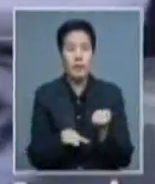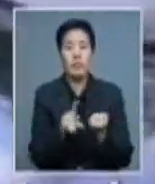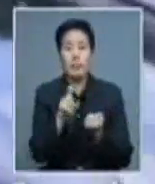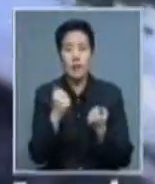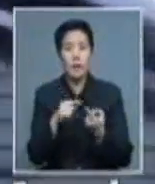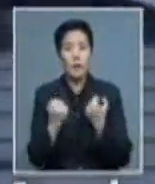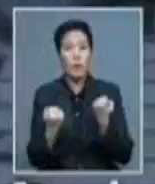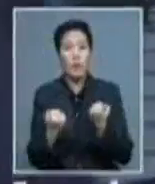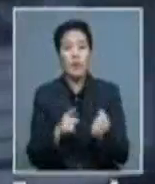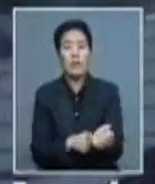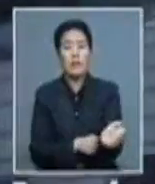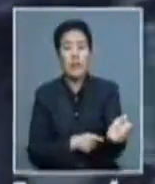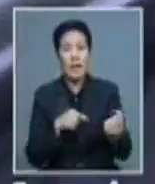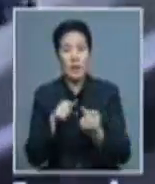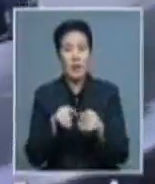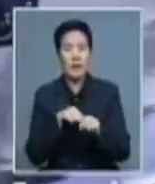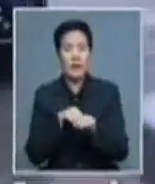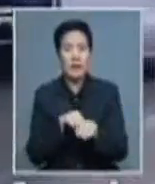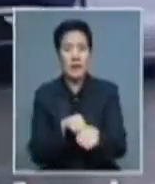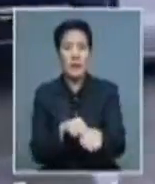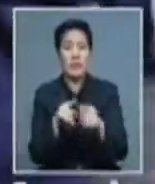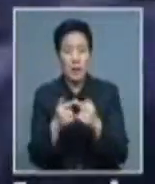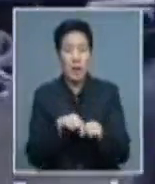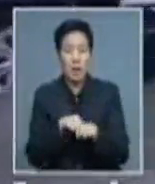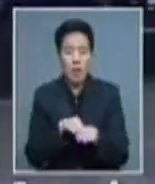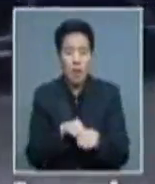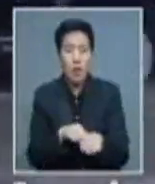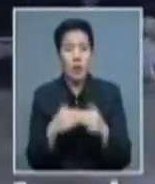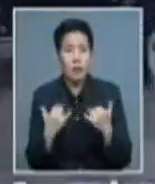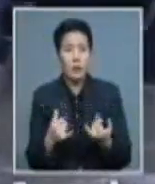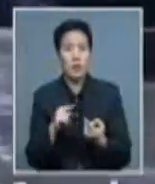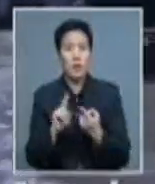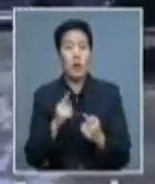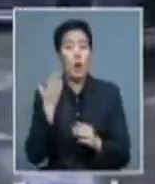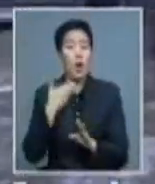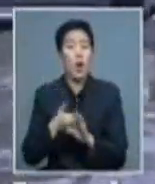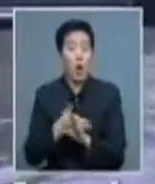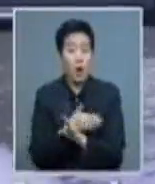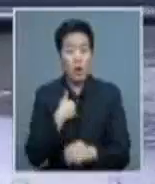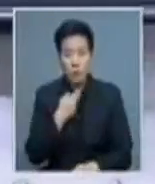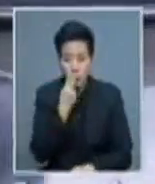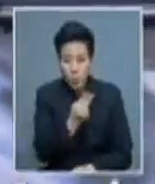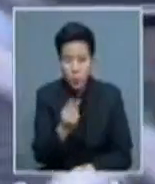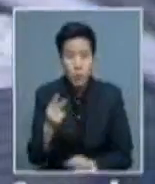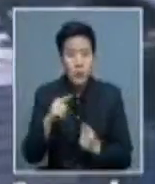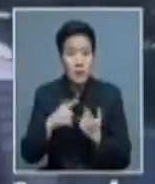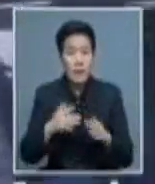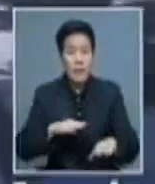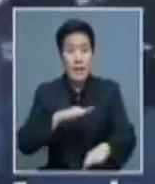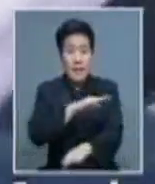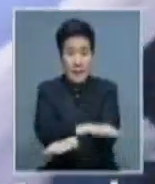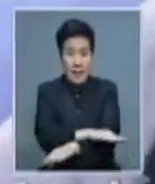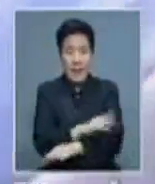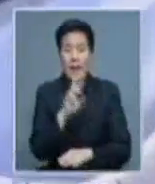ทำให้การจราจรเนี่ยค่อนข้างที่จะติดขัดสลับกับหยุดนิ่งก่อนหน้านี้ที่ฉันได้ลงสำรวจพื้นที่บริเวณแยกรัชดาลา